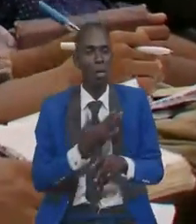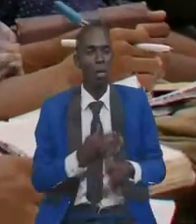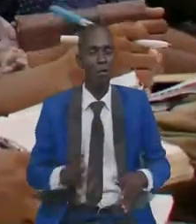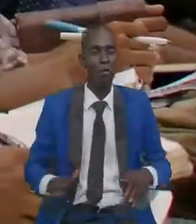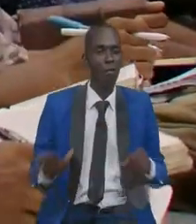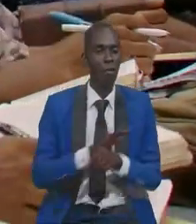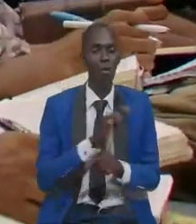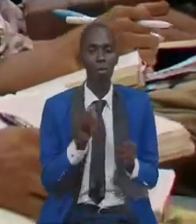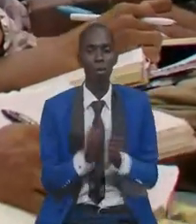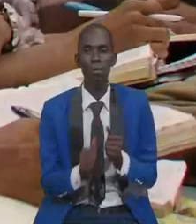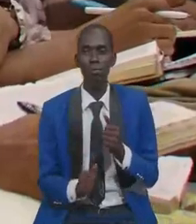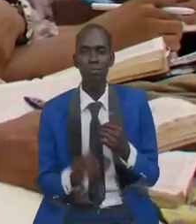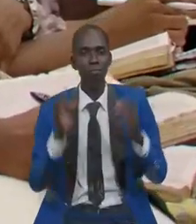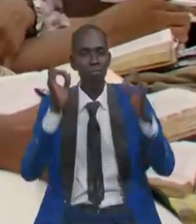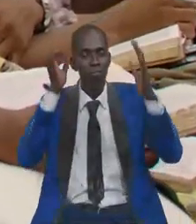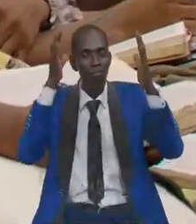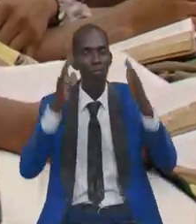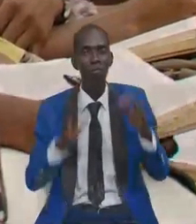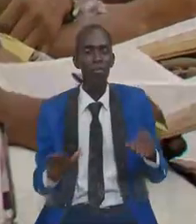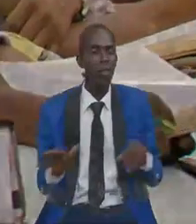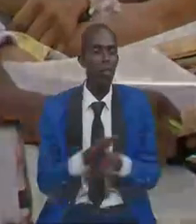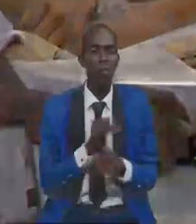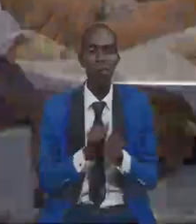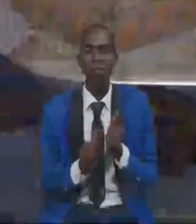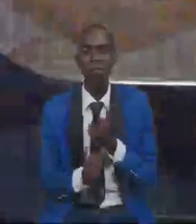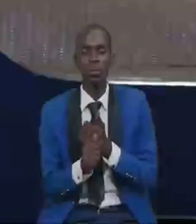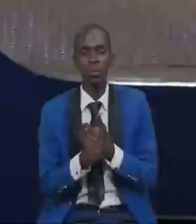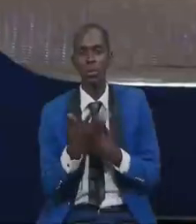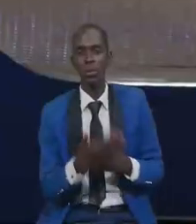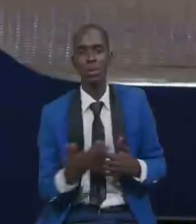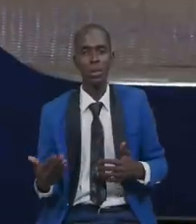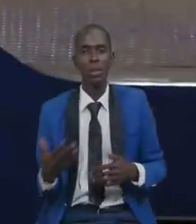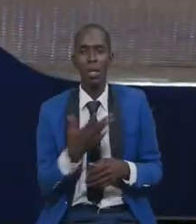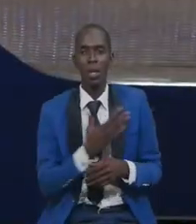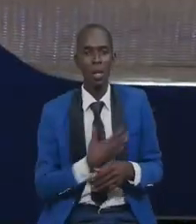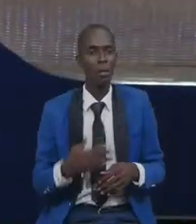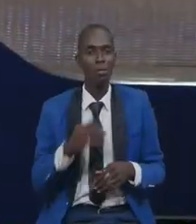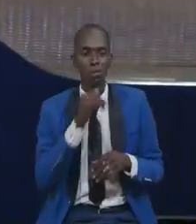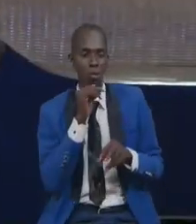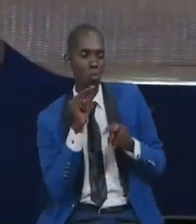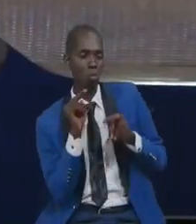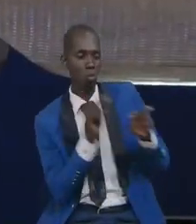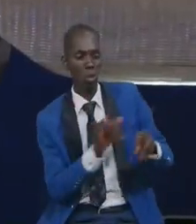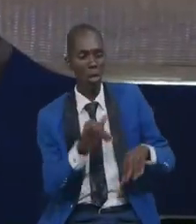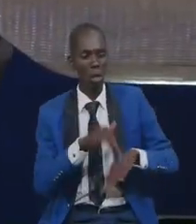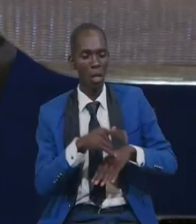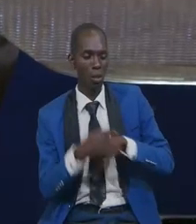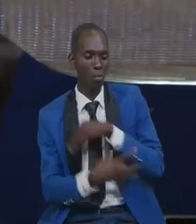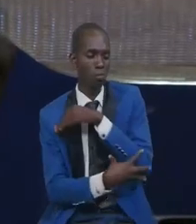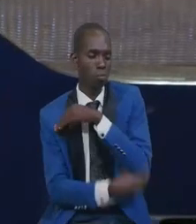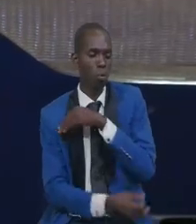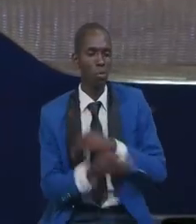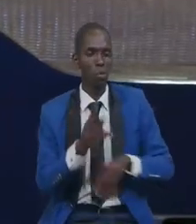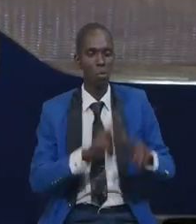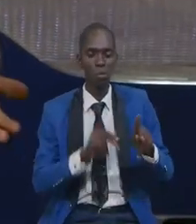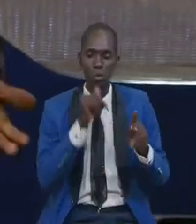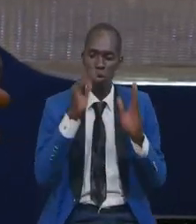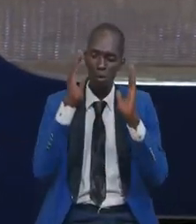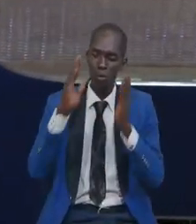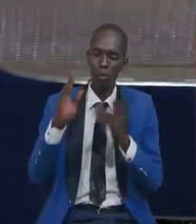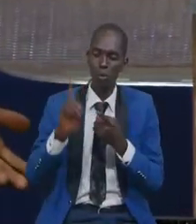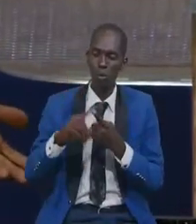rempli de cruauté, de violence et tu méprises tout le monde. Tu ne regardes pas la pauvreté des gens, tu ne considères pas la souffrance des gens, tu ne